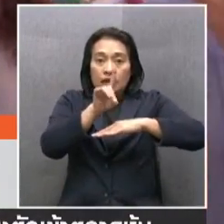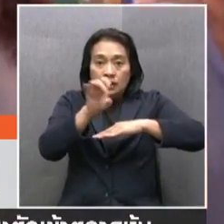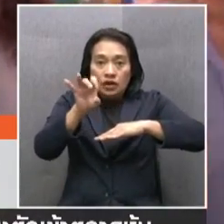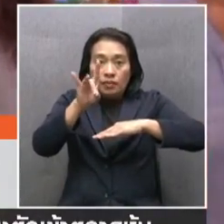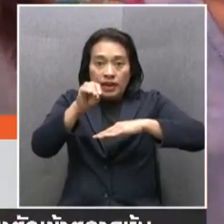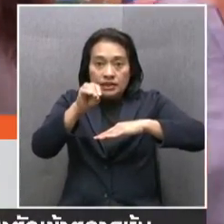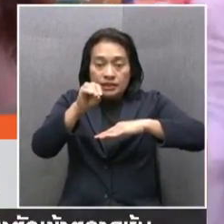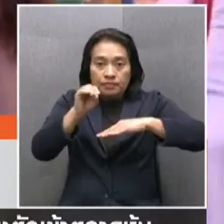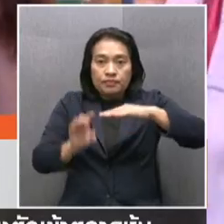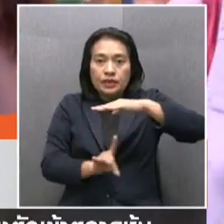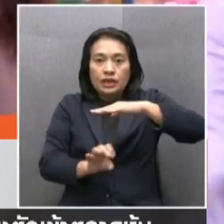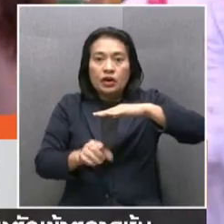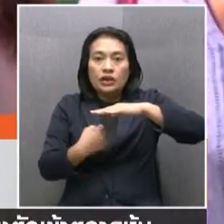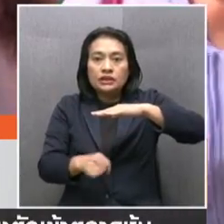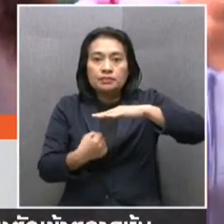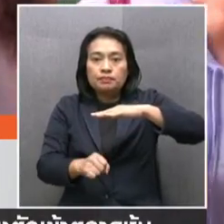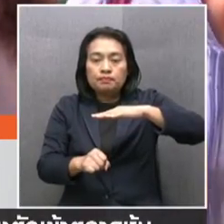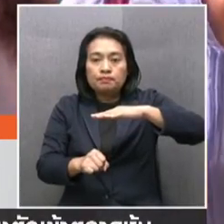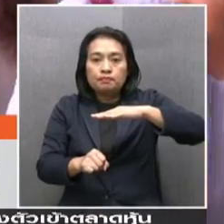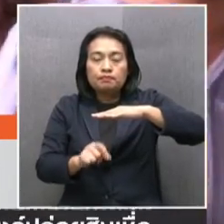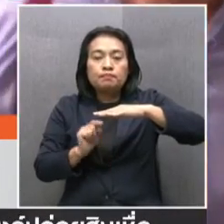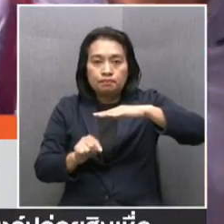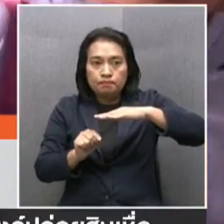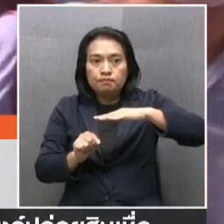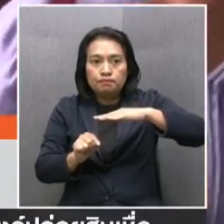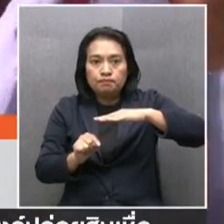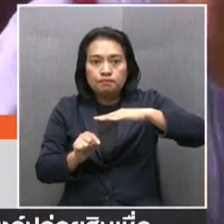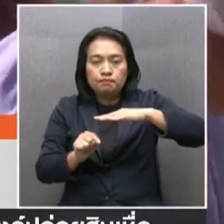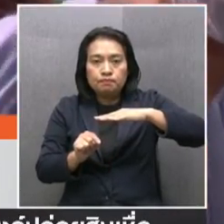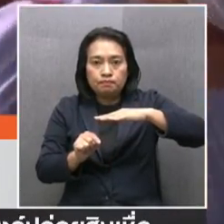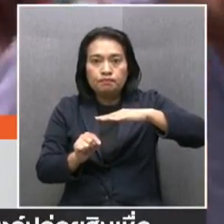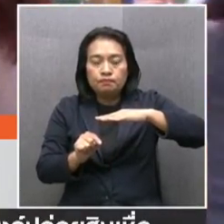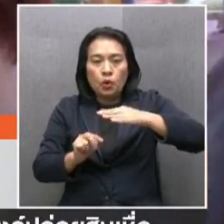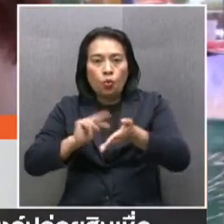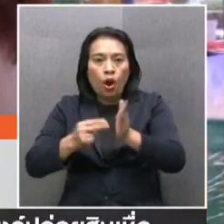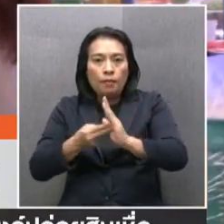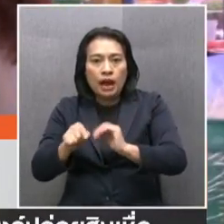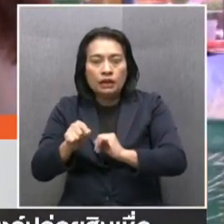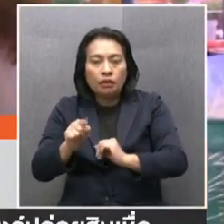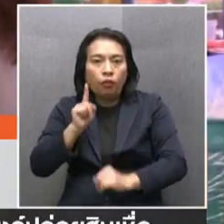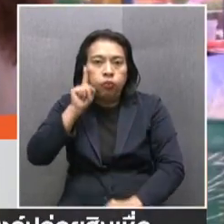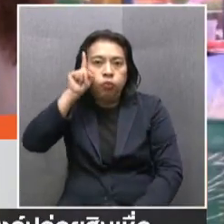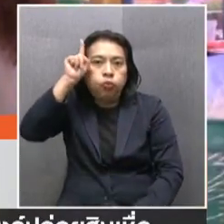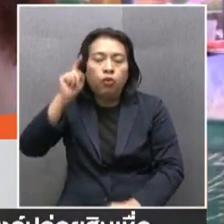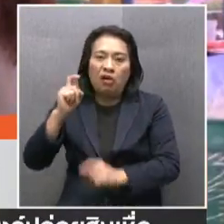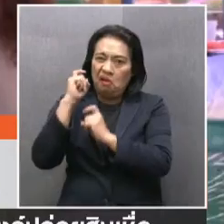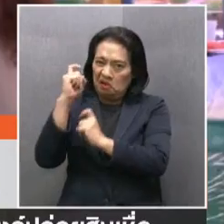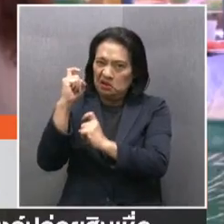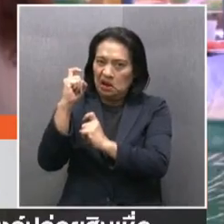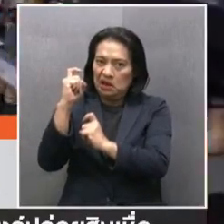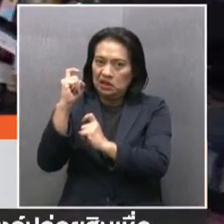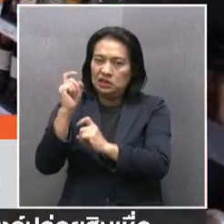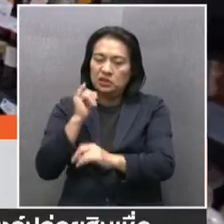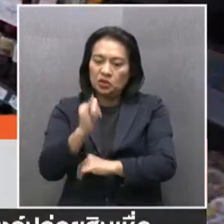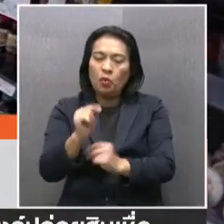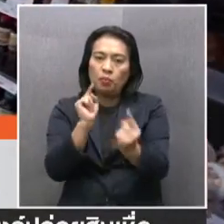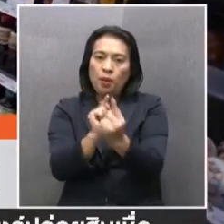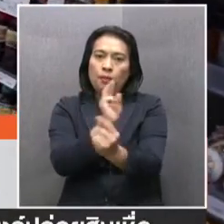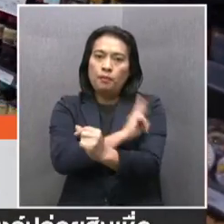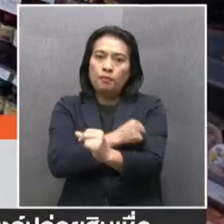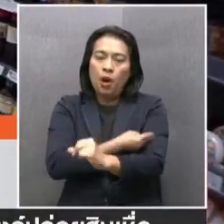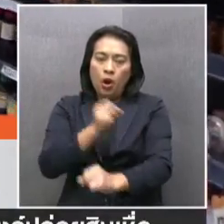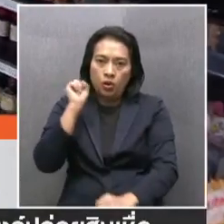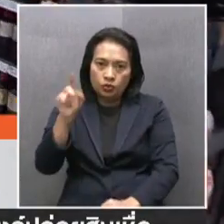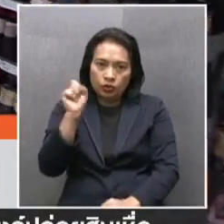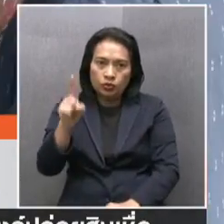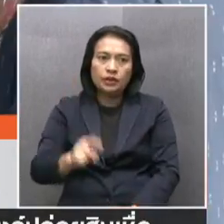180/110มิลลิเมตรประหลอดนะคะตัวบน180ตัวล่าง110เนี่ยถือว่าสูงถึงขีดอันตรายนะอันนี้ต้องรีบไปพบแพทย์เลยค่ะใน